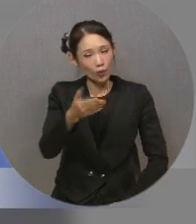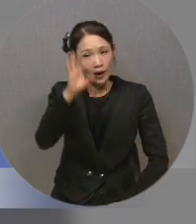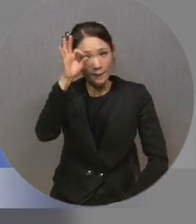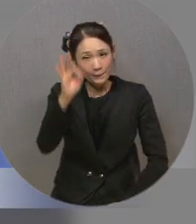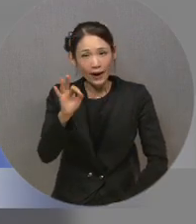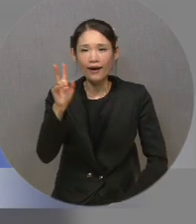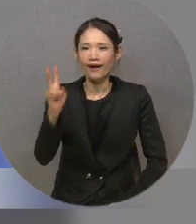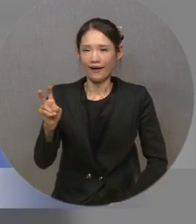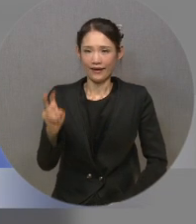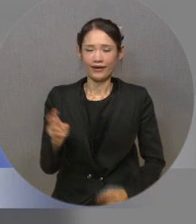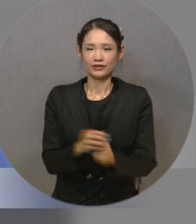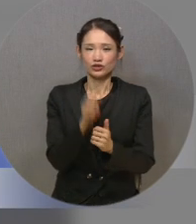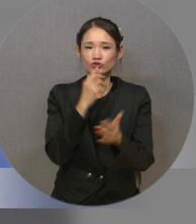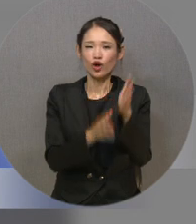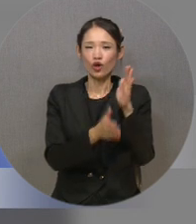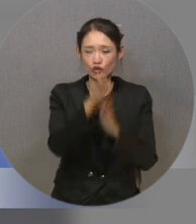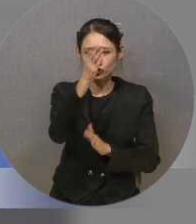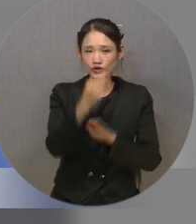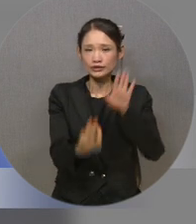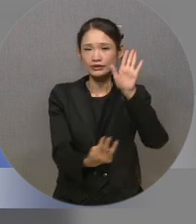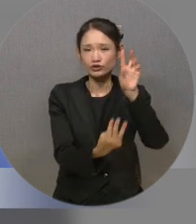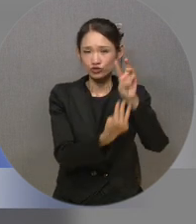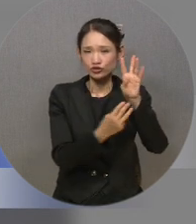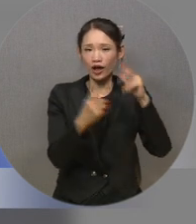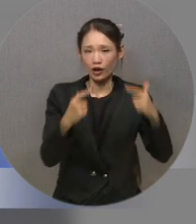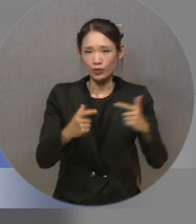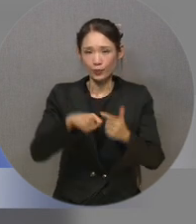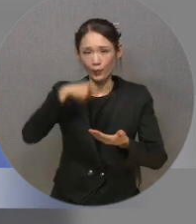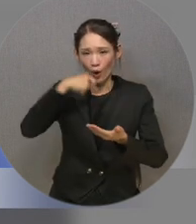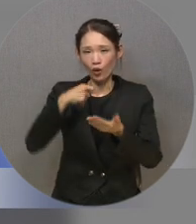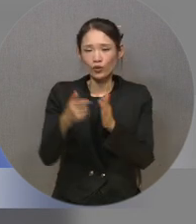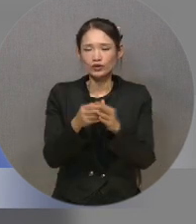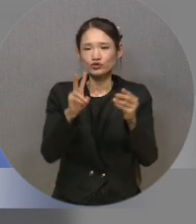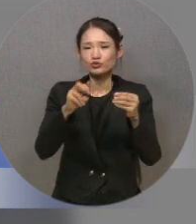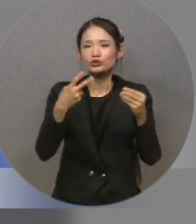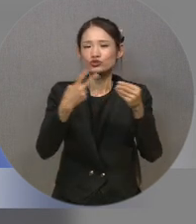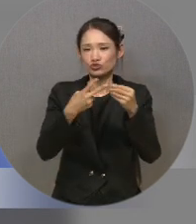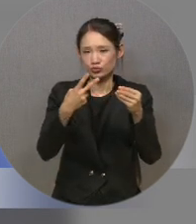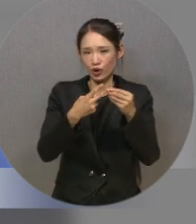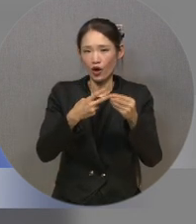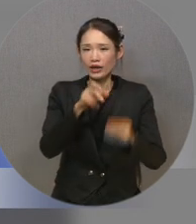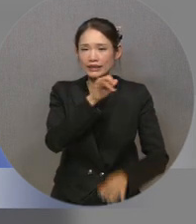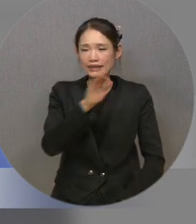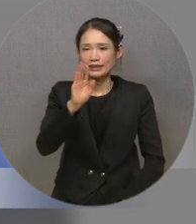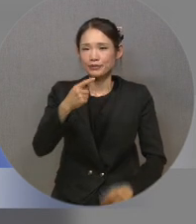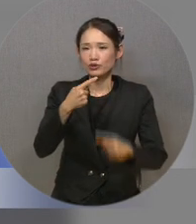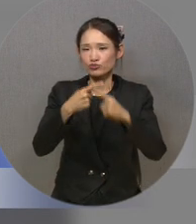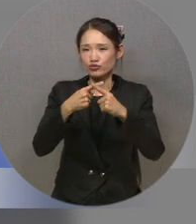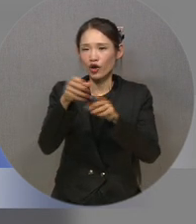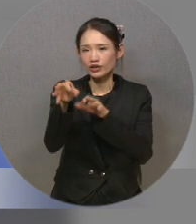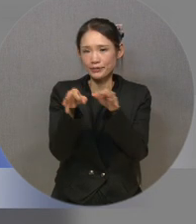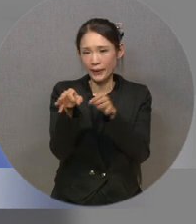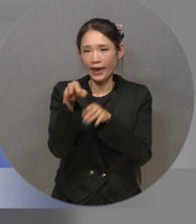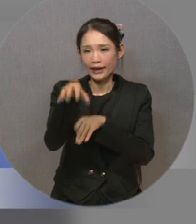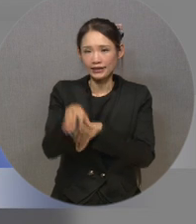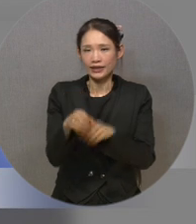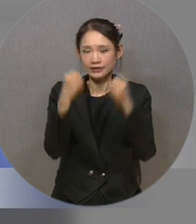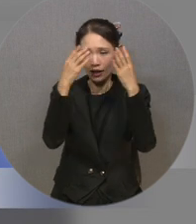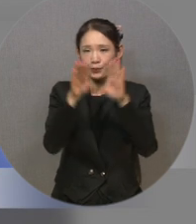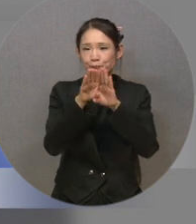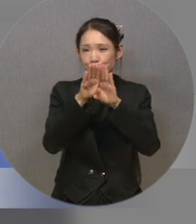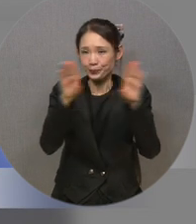텐데요. 서울시 중랑구 먹골역에 22번째 기빙플러스 매장이 문을 열었습니다. 이번에